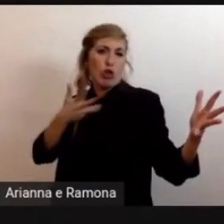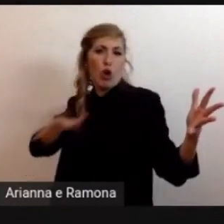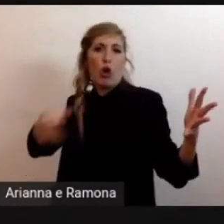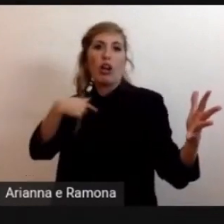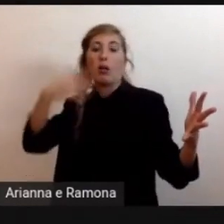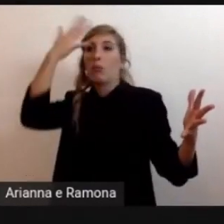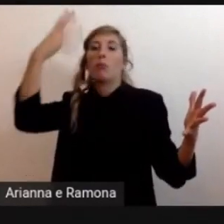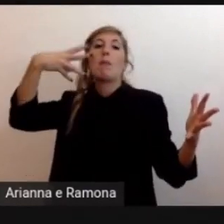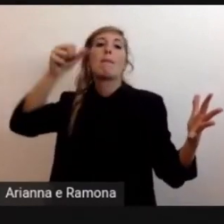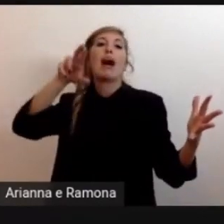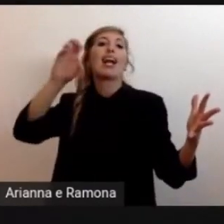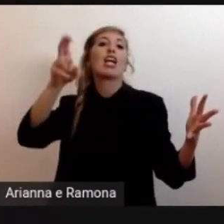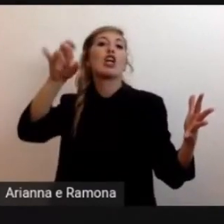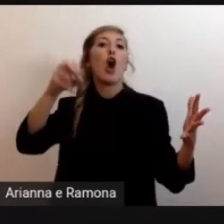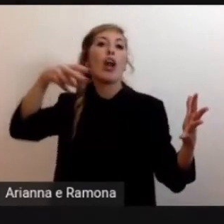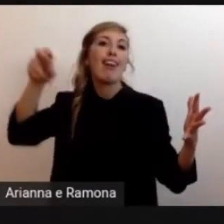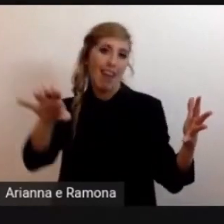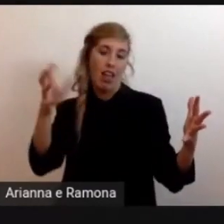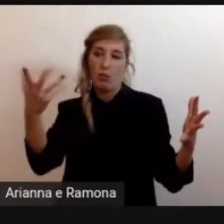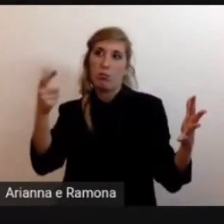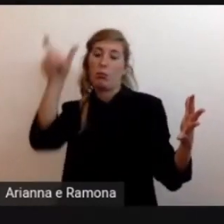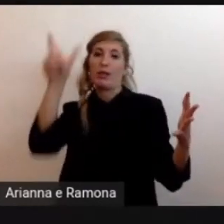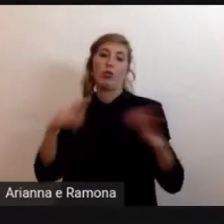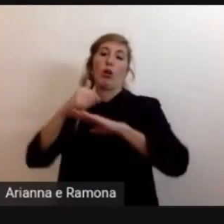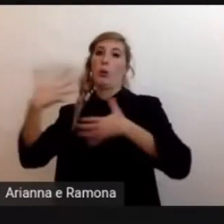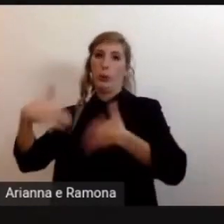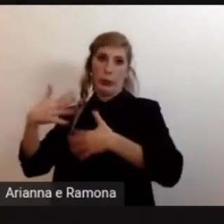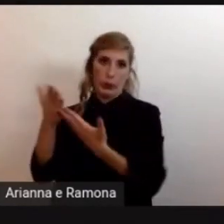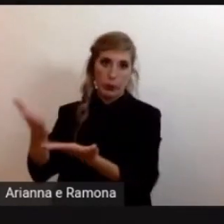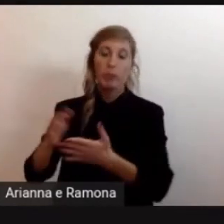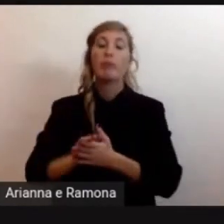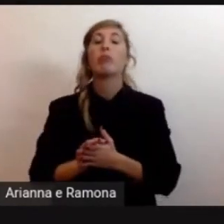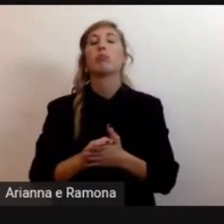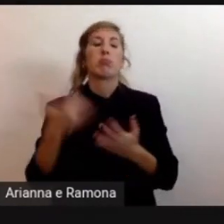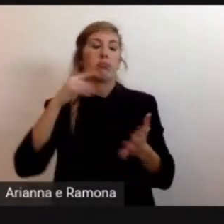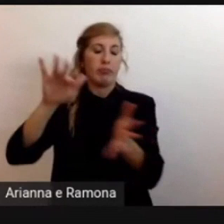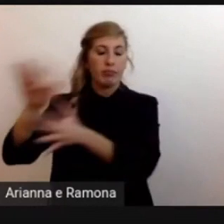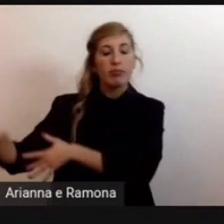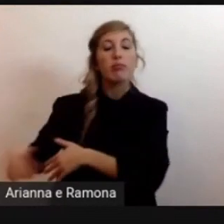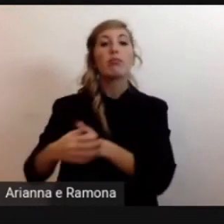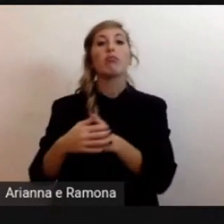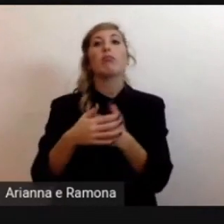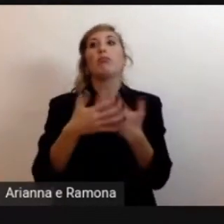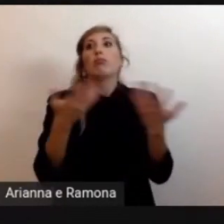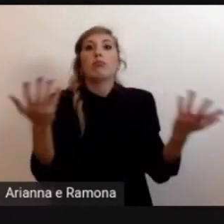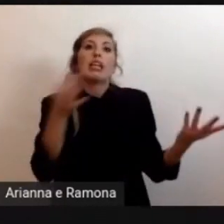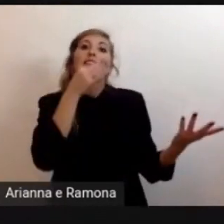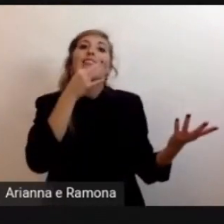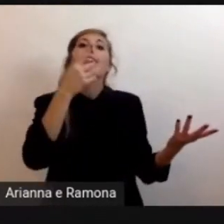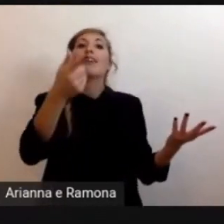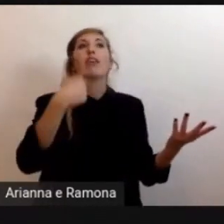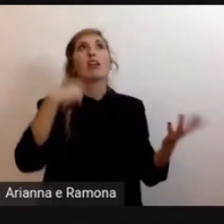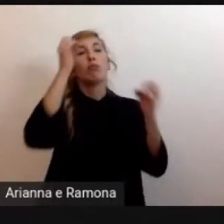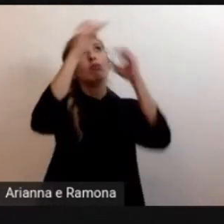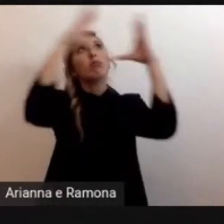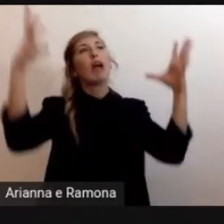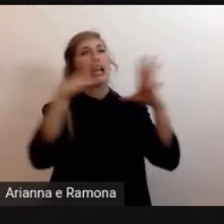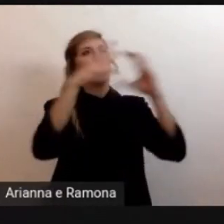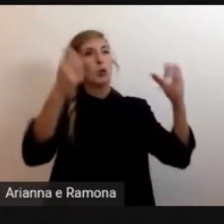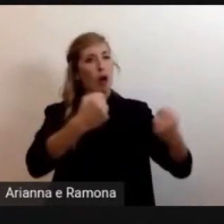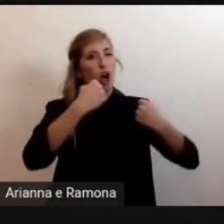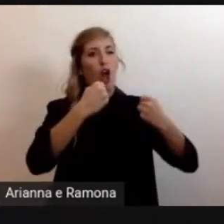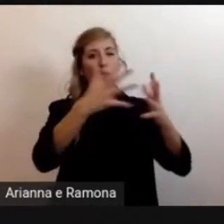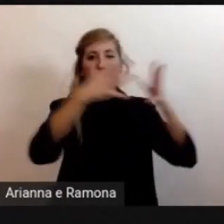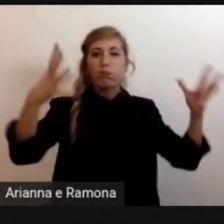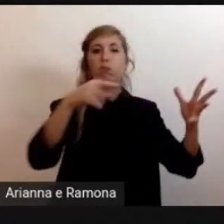marchionne che fa venne personalmente e chiusura alla grande industria e non